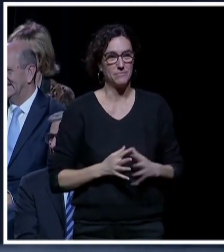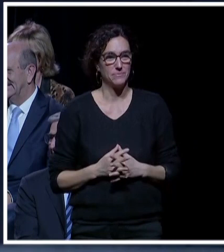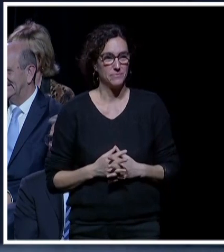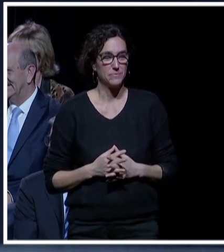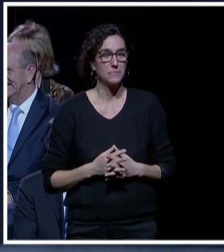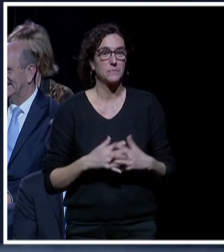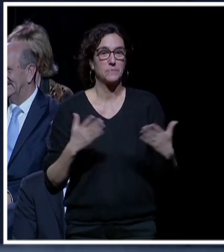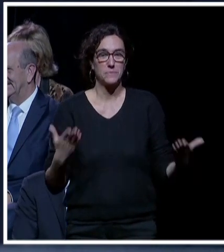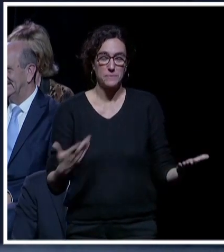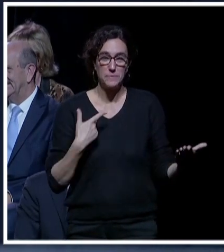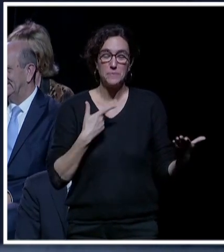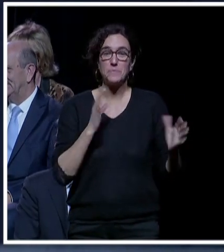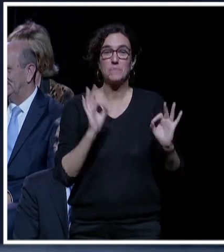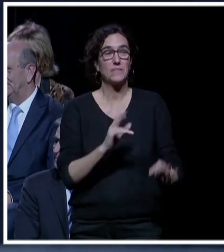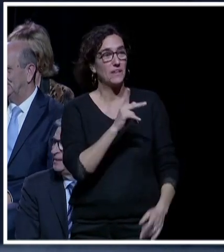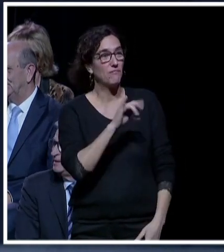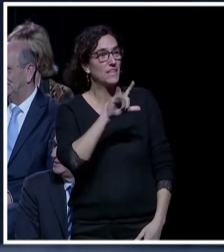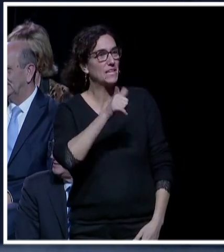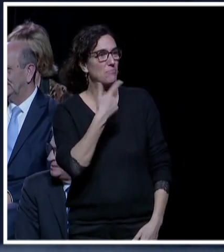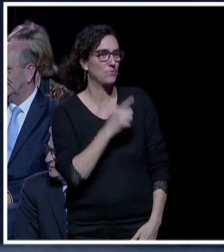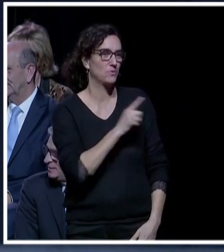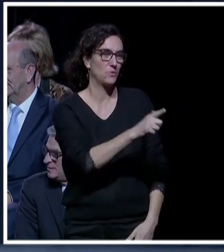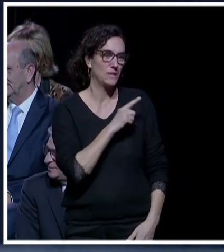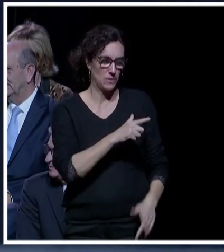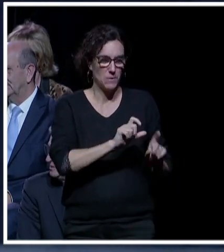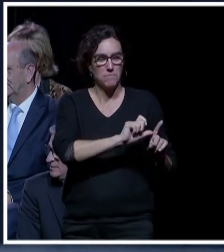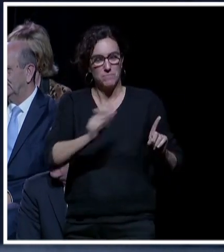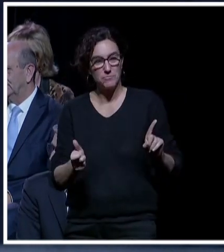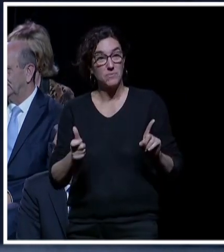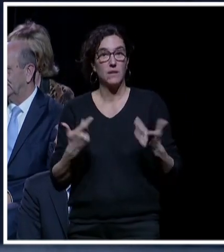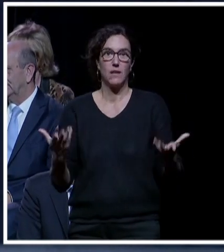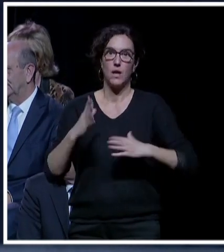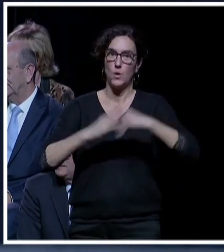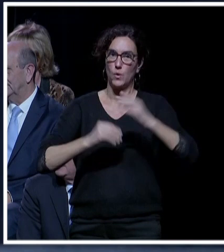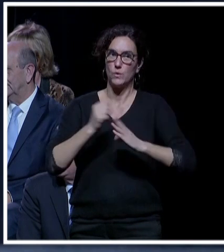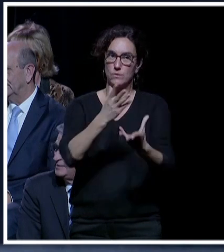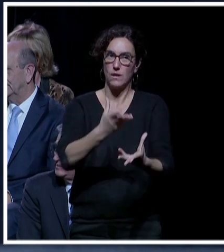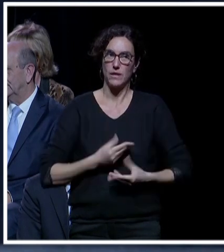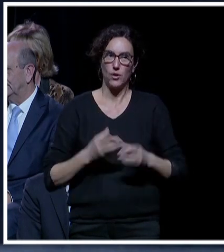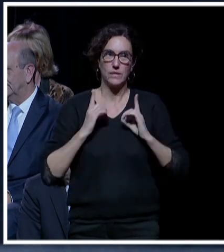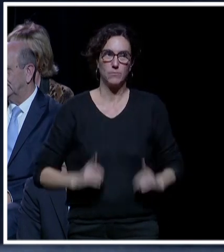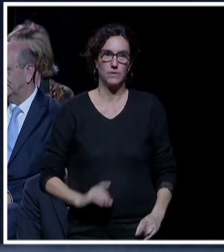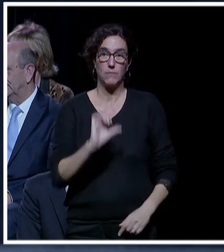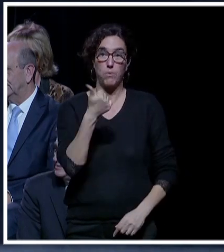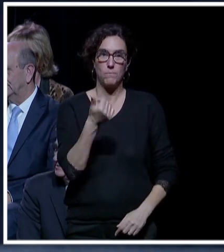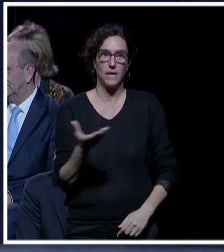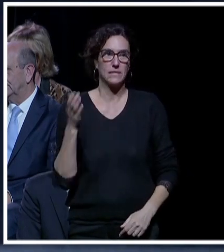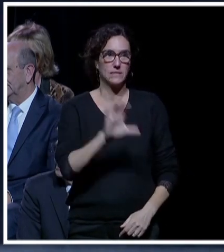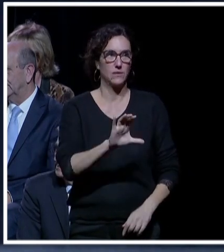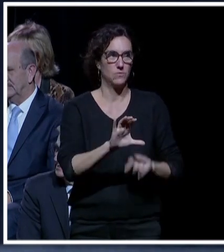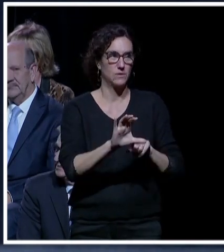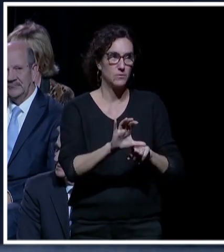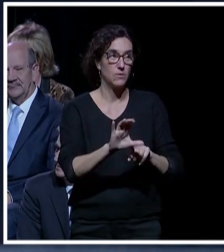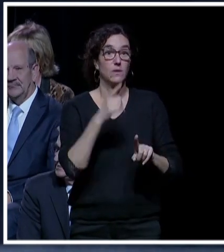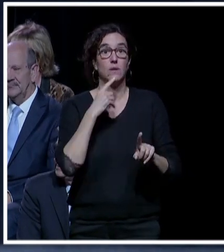Aux côtés de Philippe, je suis heureuse, très heureuse d'accueillir le député de la première circonscription, président de la